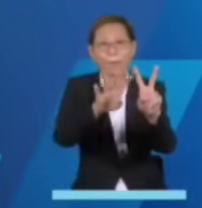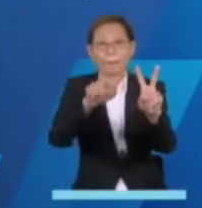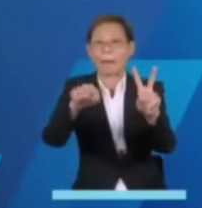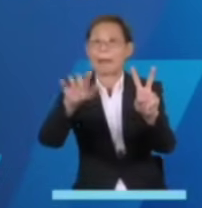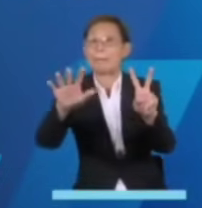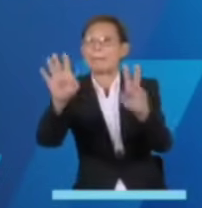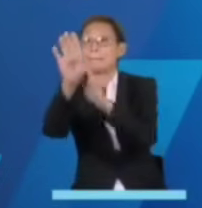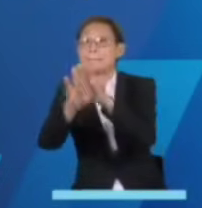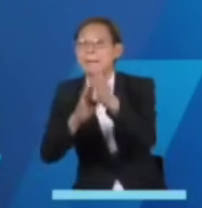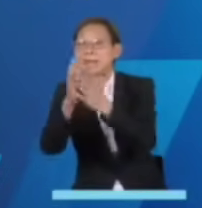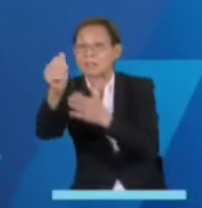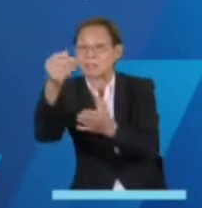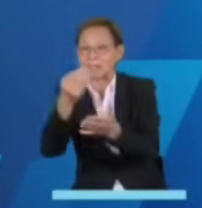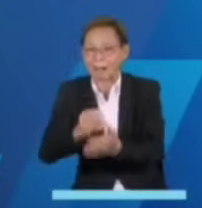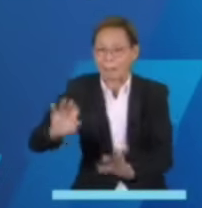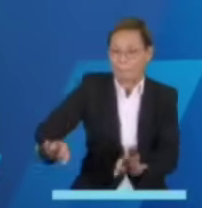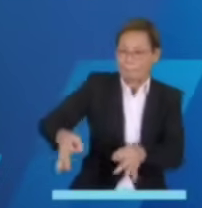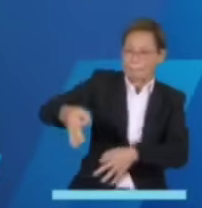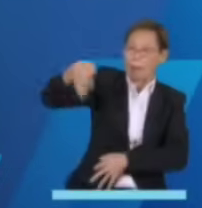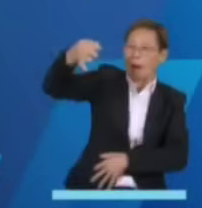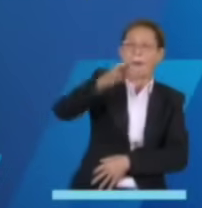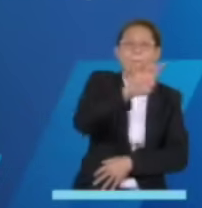RM24.5 bilion, Jerman dan Perancis